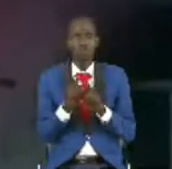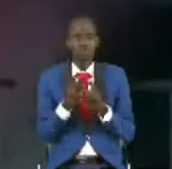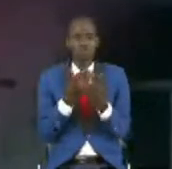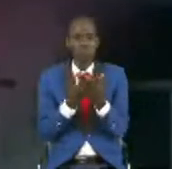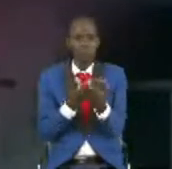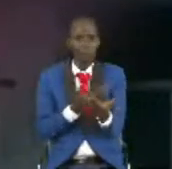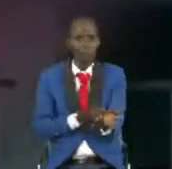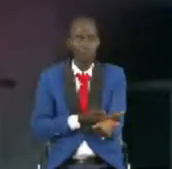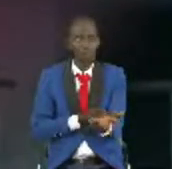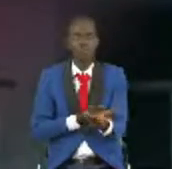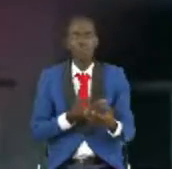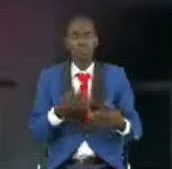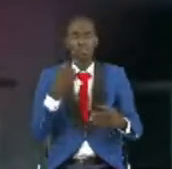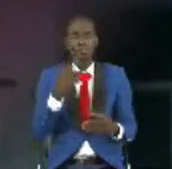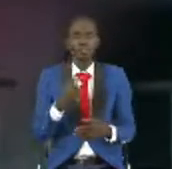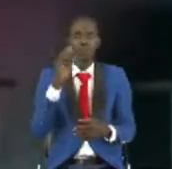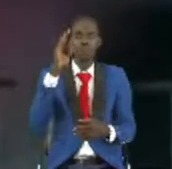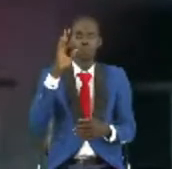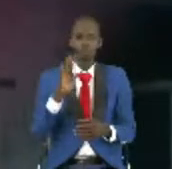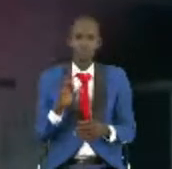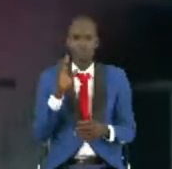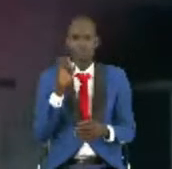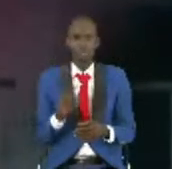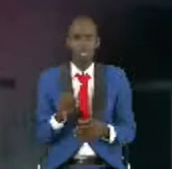Demain, nous aurons la conférence des ministres.